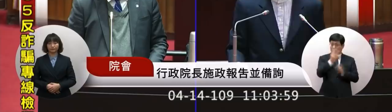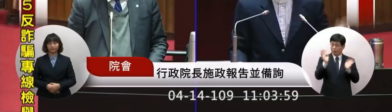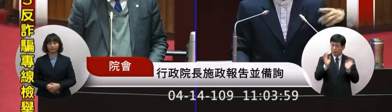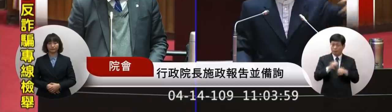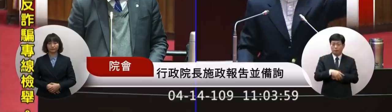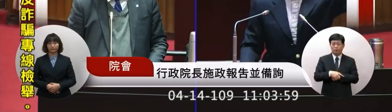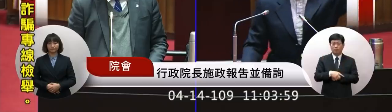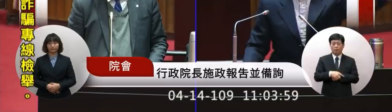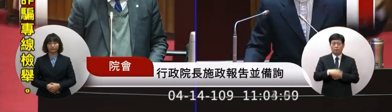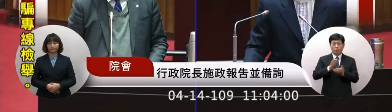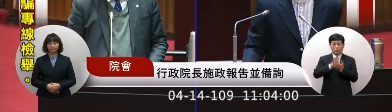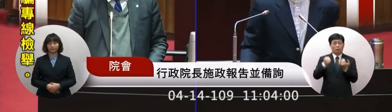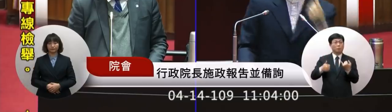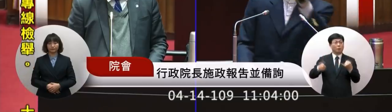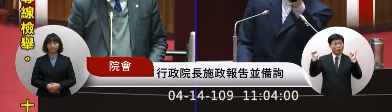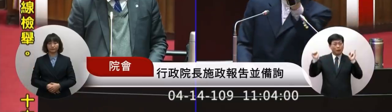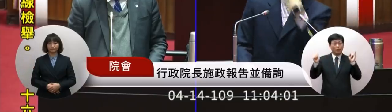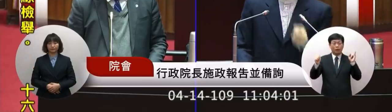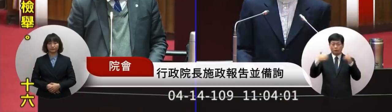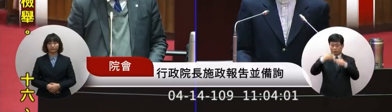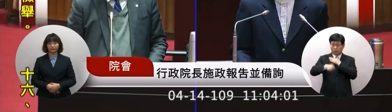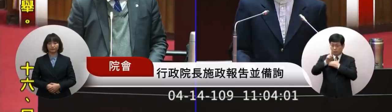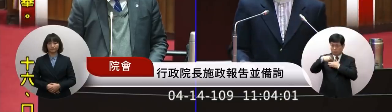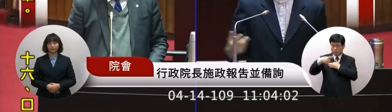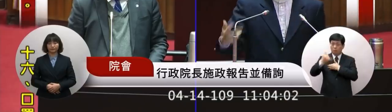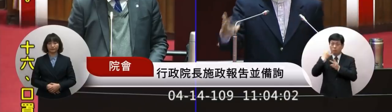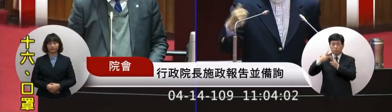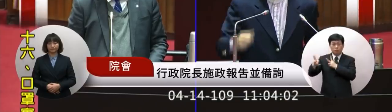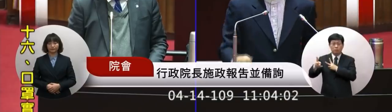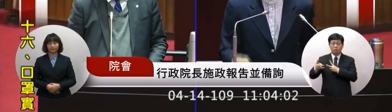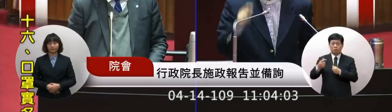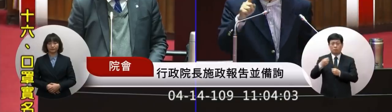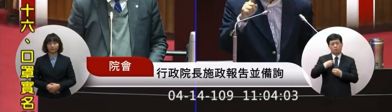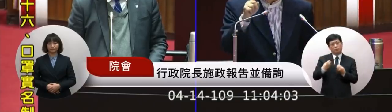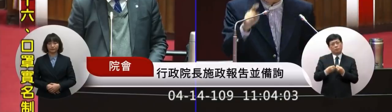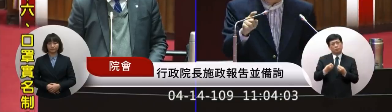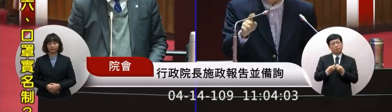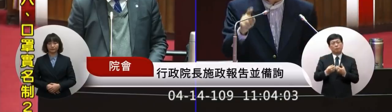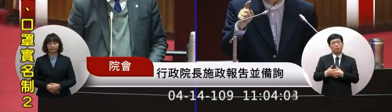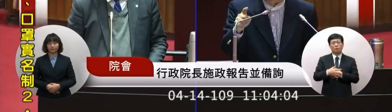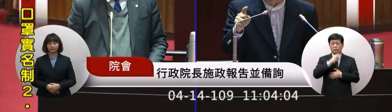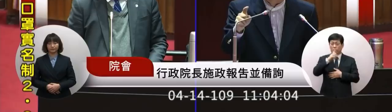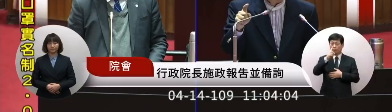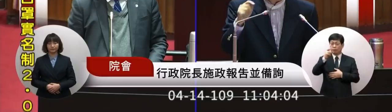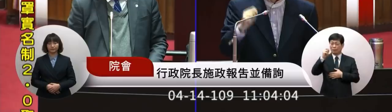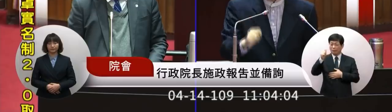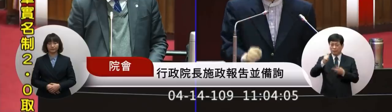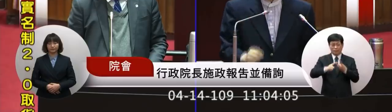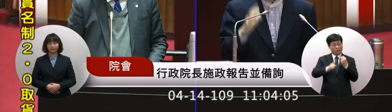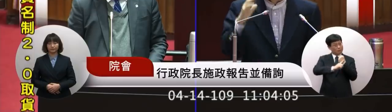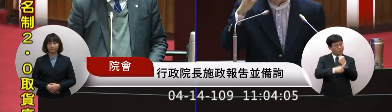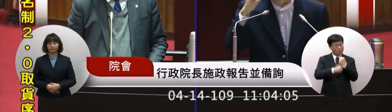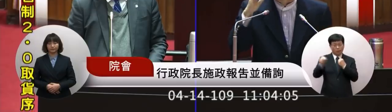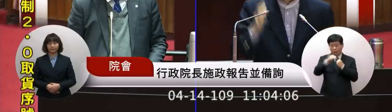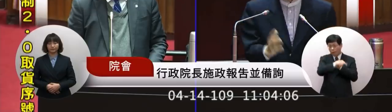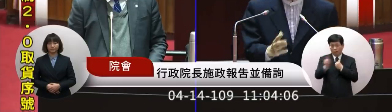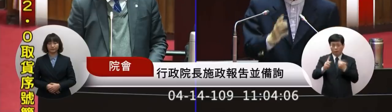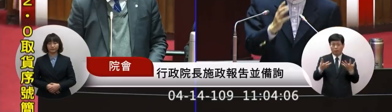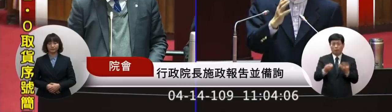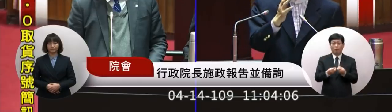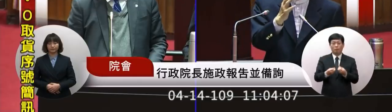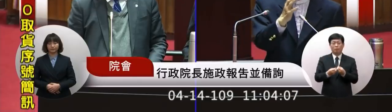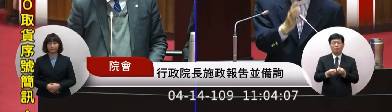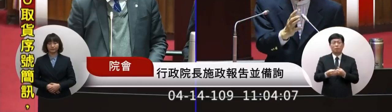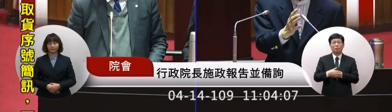孩，啊，后来离婚了，啊，只剩一个人可以寄，啊，是不是很冤枉？到底看 DNA 还是看法律？你知道我意思不？比如